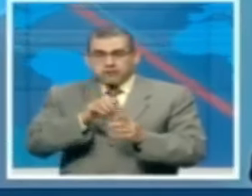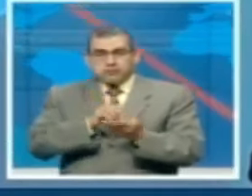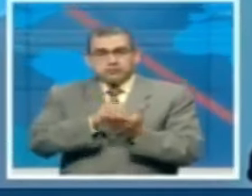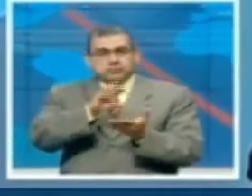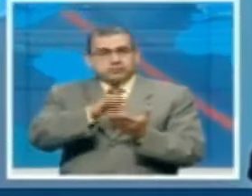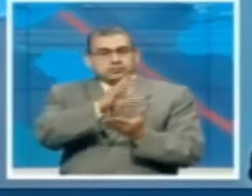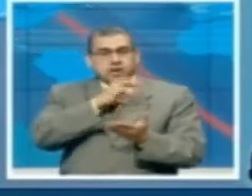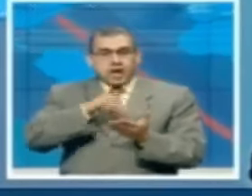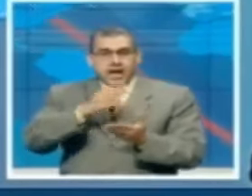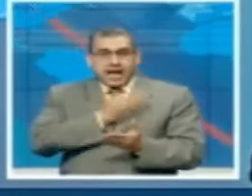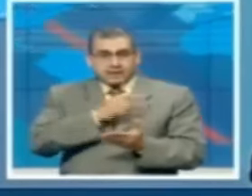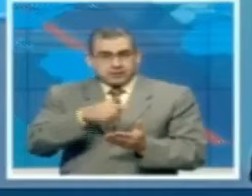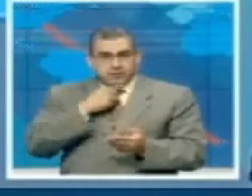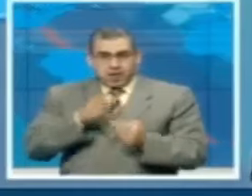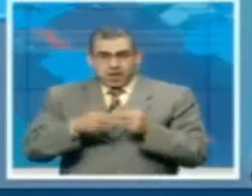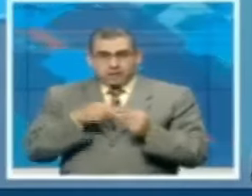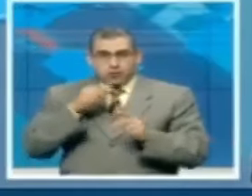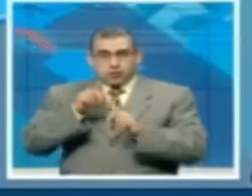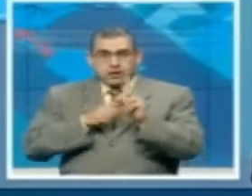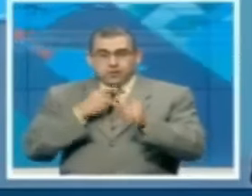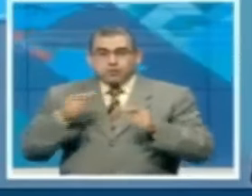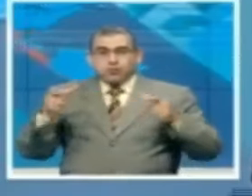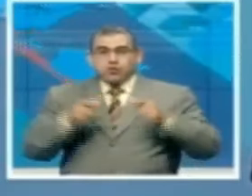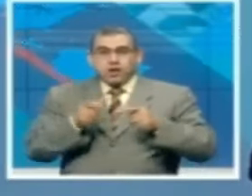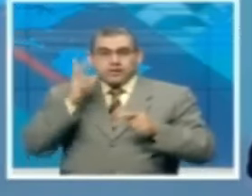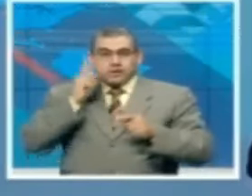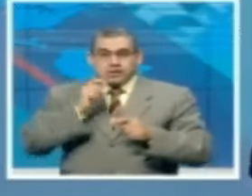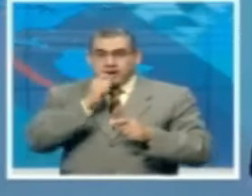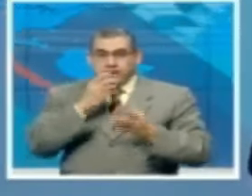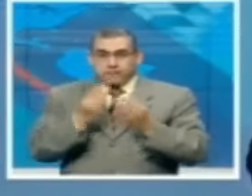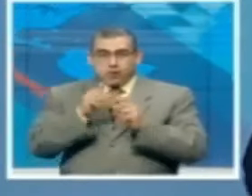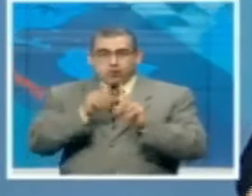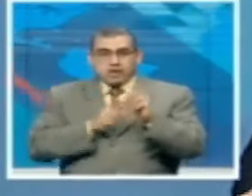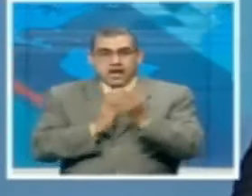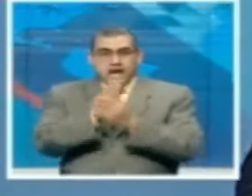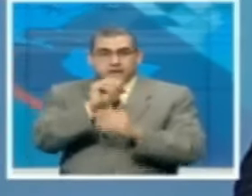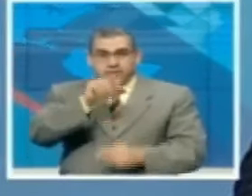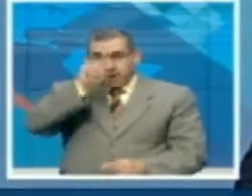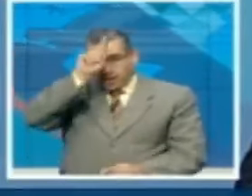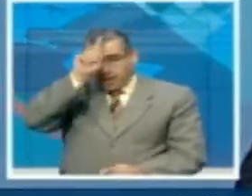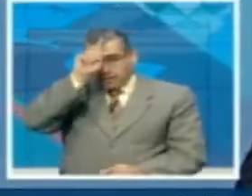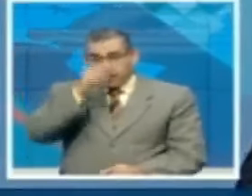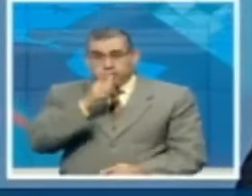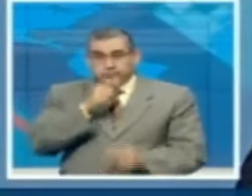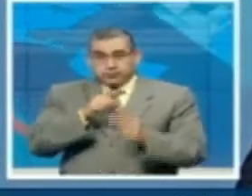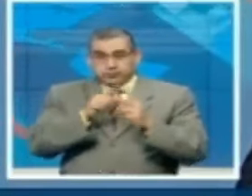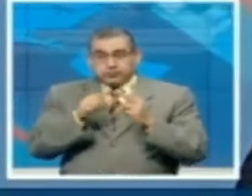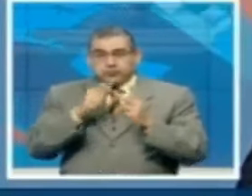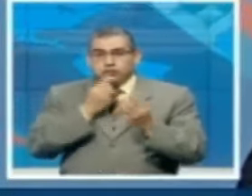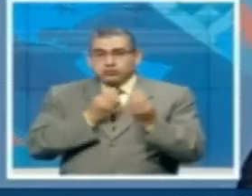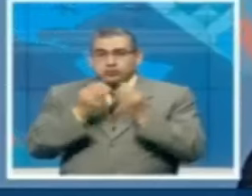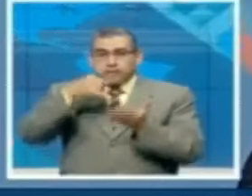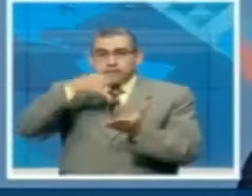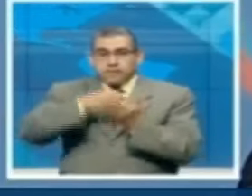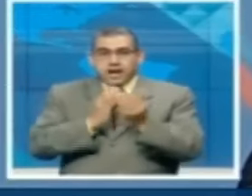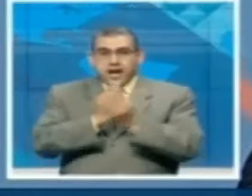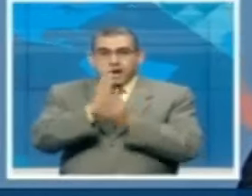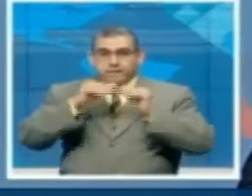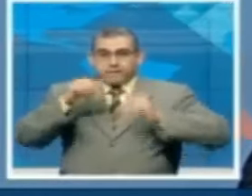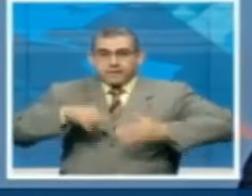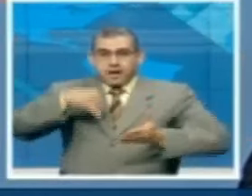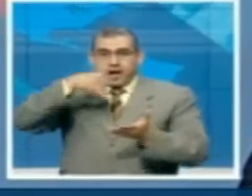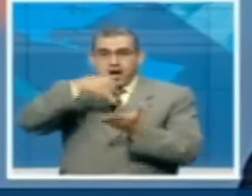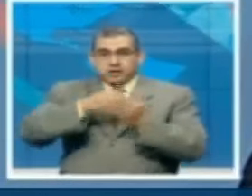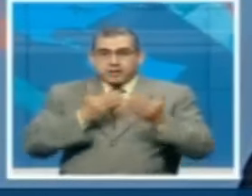غزة. وشدد شكري خلال مؤتمر صحفي مع نظيرته الألمانية أنالينا بيربوك بمقر الخارجية